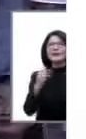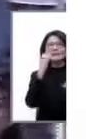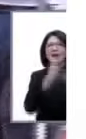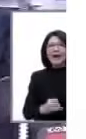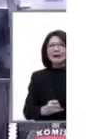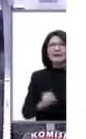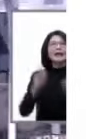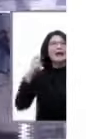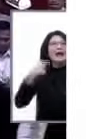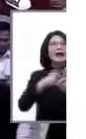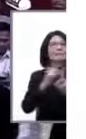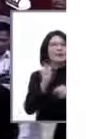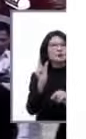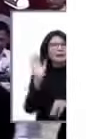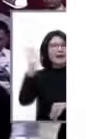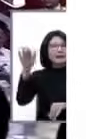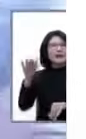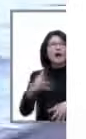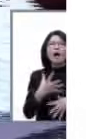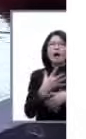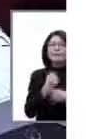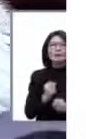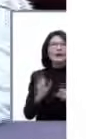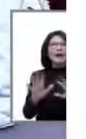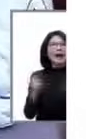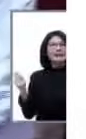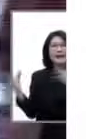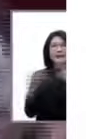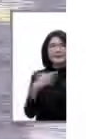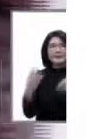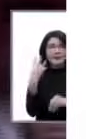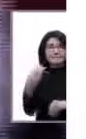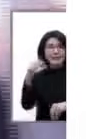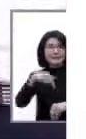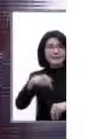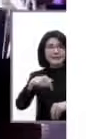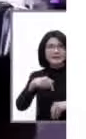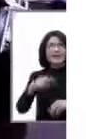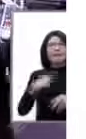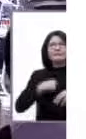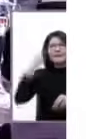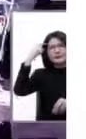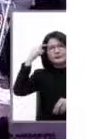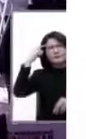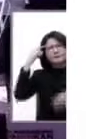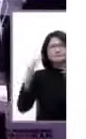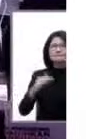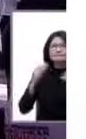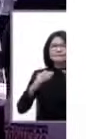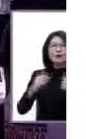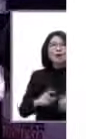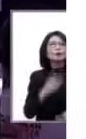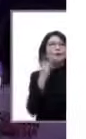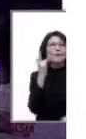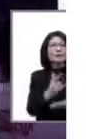jadi contoh tadi Mungkin ee dan gitu dari sisi apa argumen dianggap Okelah miense gitu ya contoh begitu Walaupun